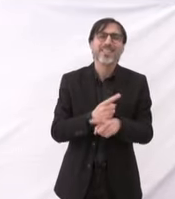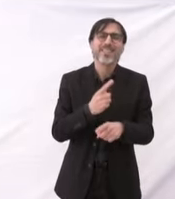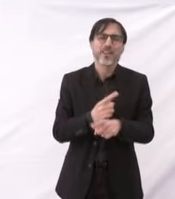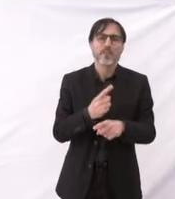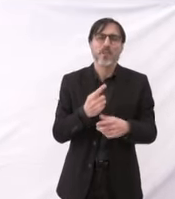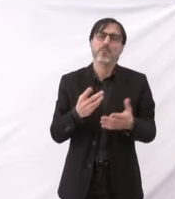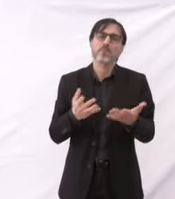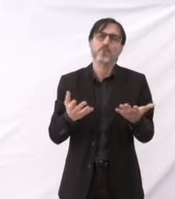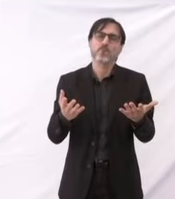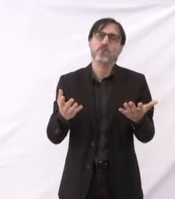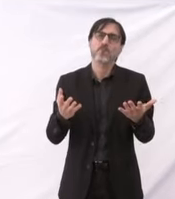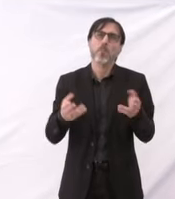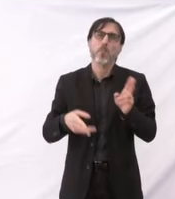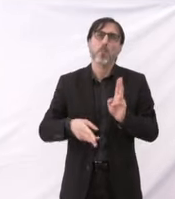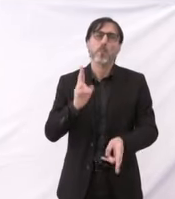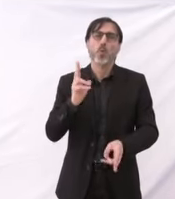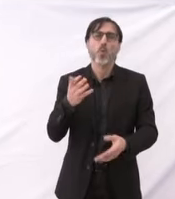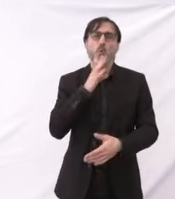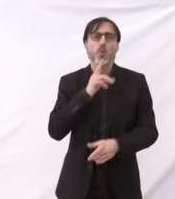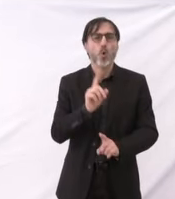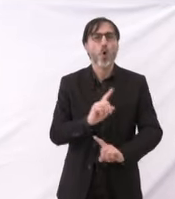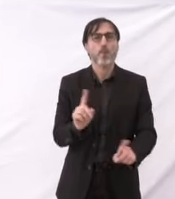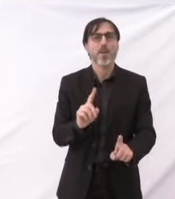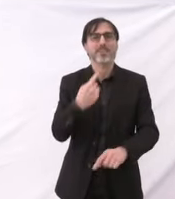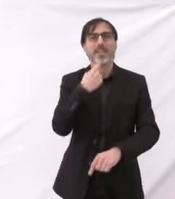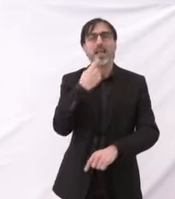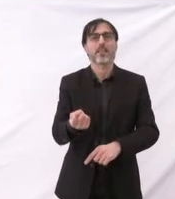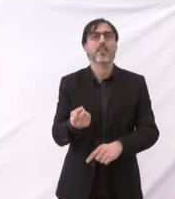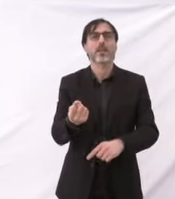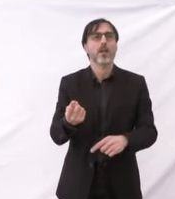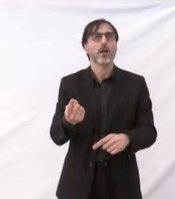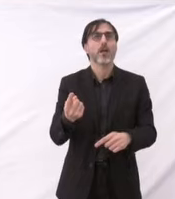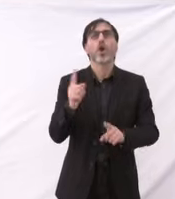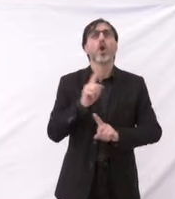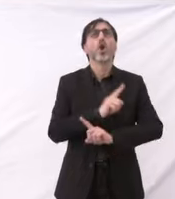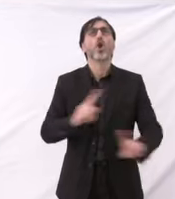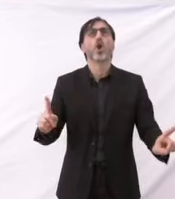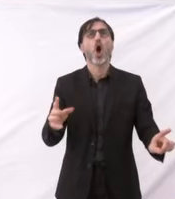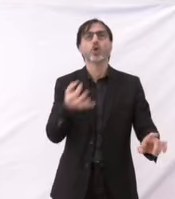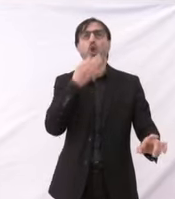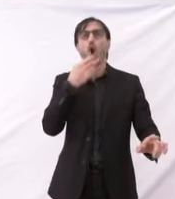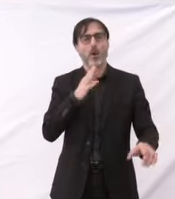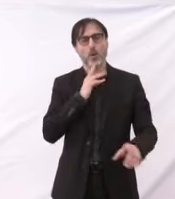e soprattutto non basta però dire no alle droghe.